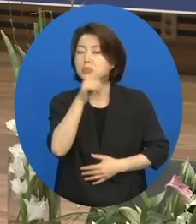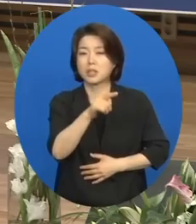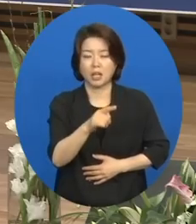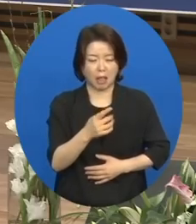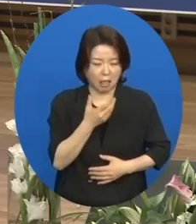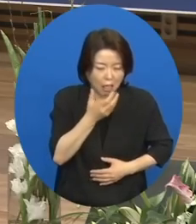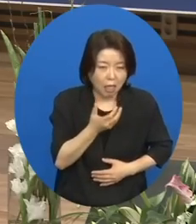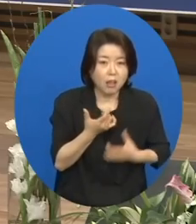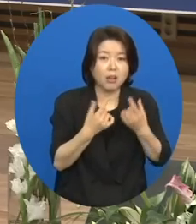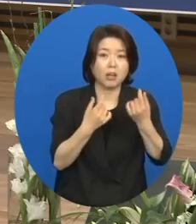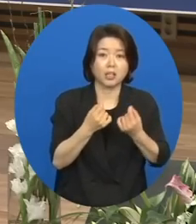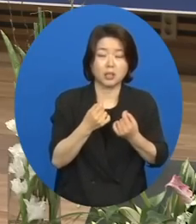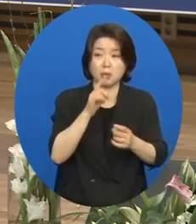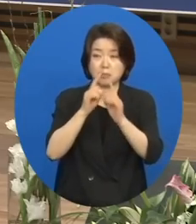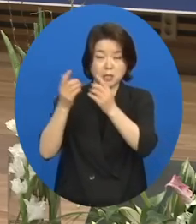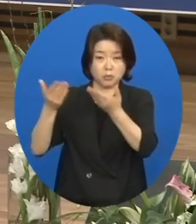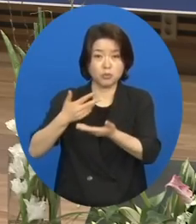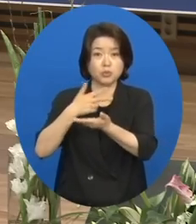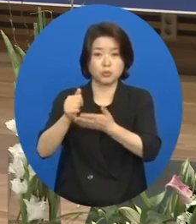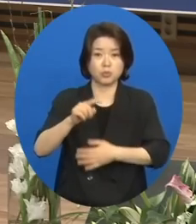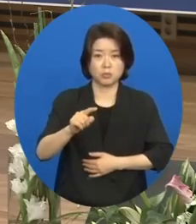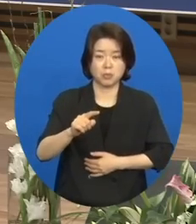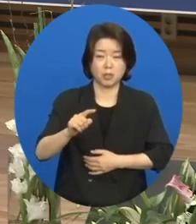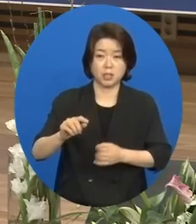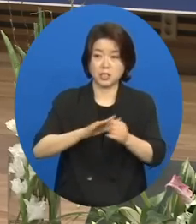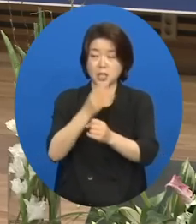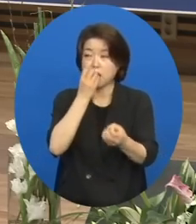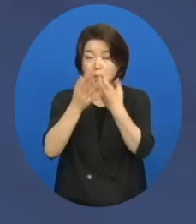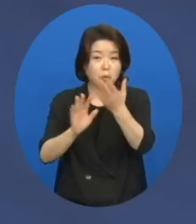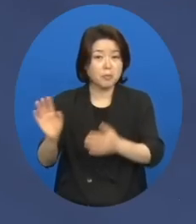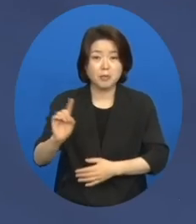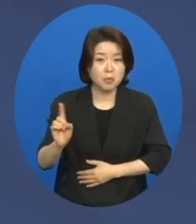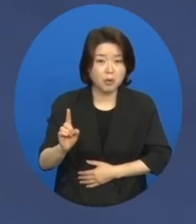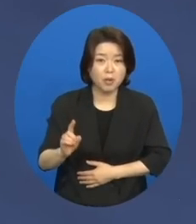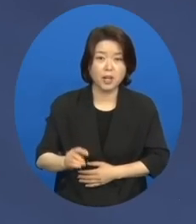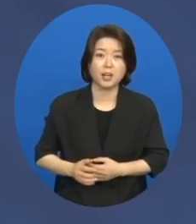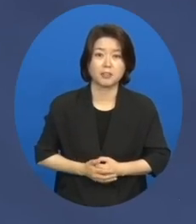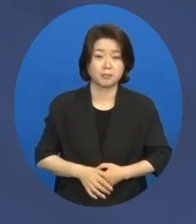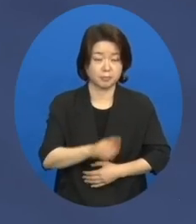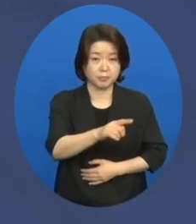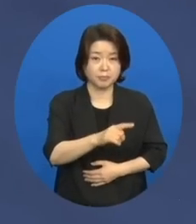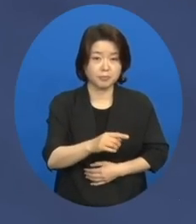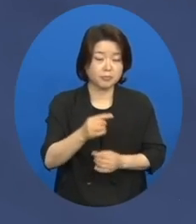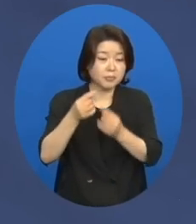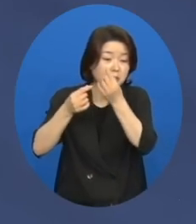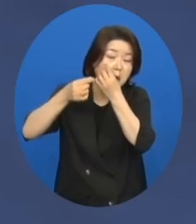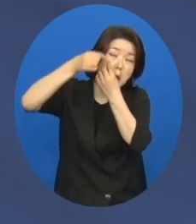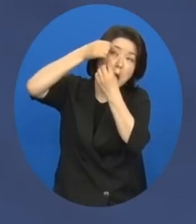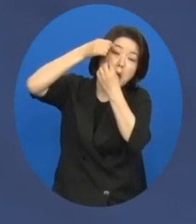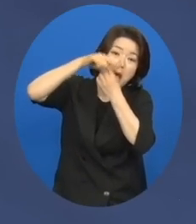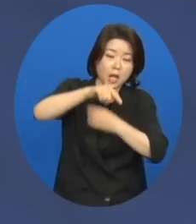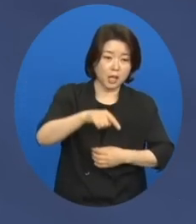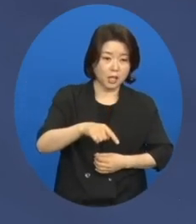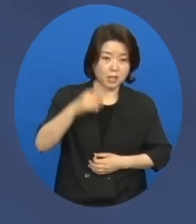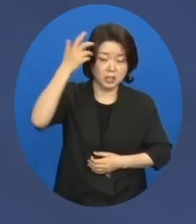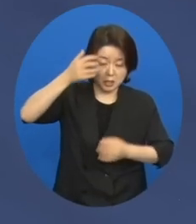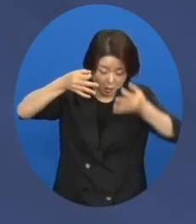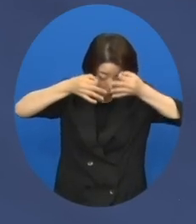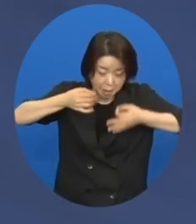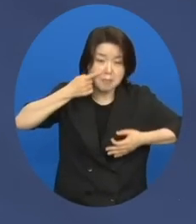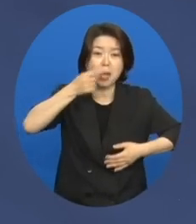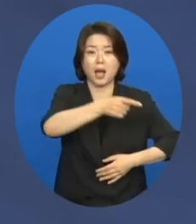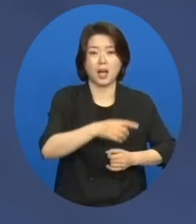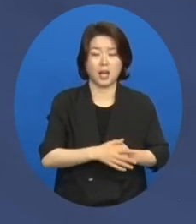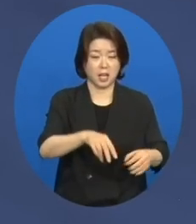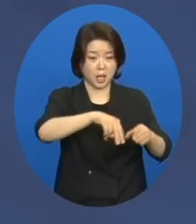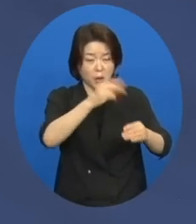같다고 말씀하신 주님이요 뭐라고 사랑 고백하는지 아세요? 너 안약 좀 사서 네 영혼의 꼬라지를 좀 봐라.